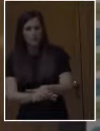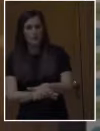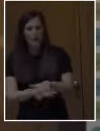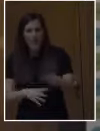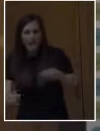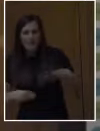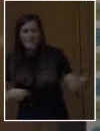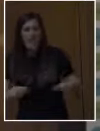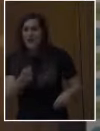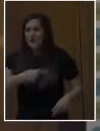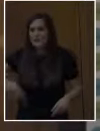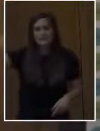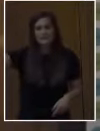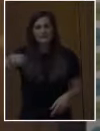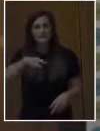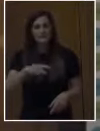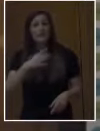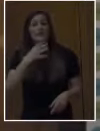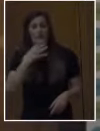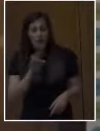να προσαρμοστείτε σε ένα διαρκώς